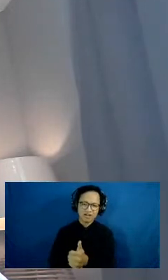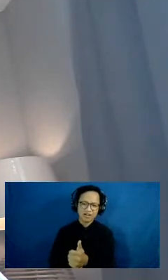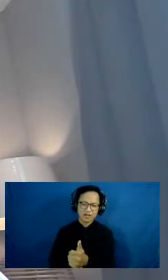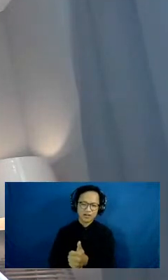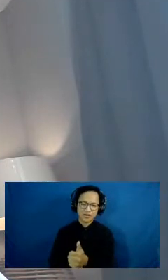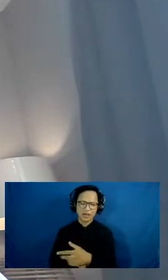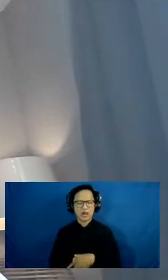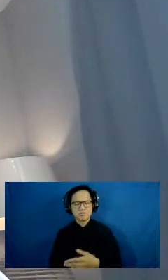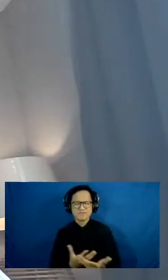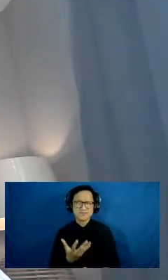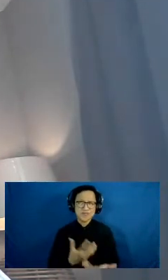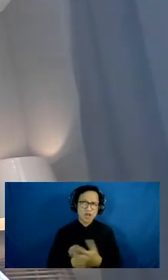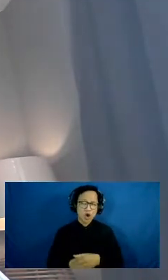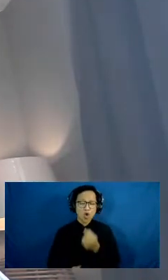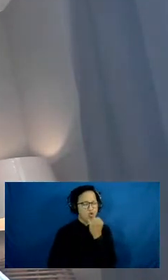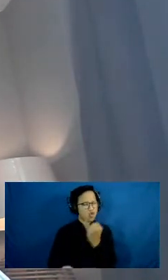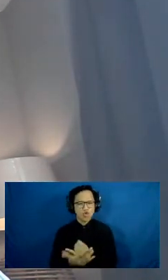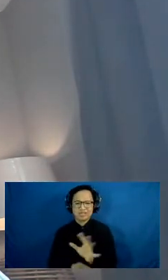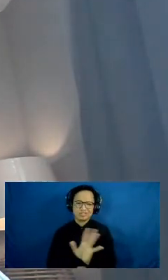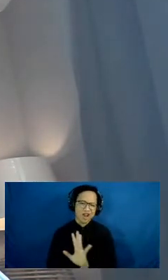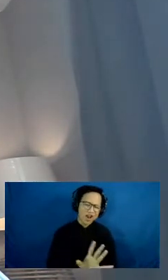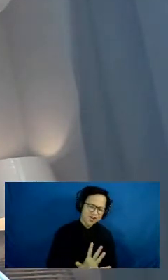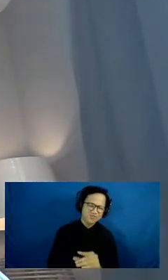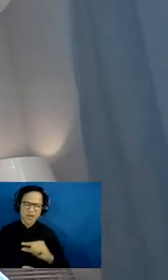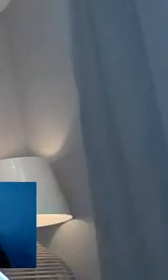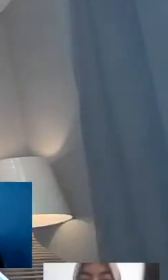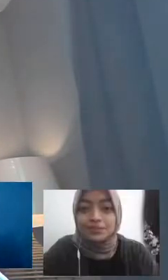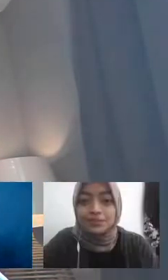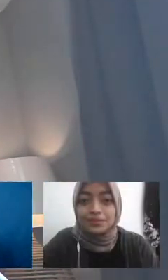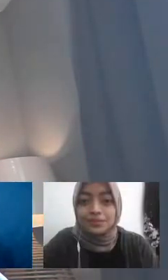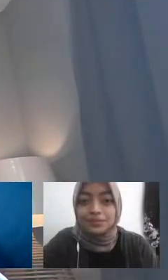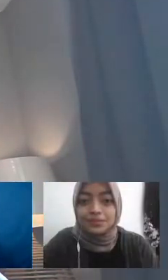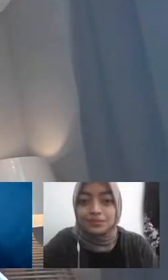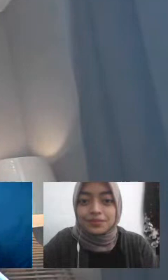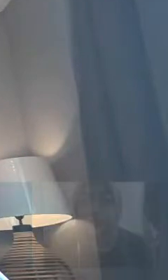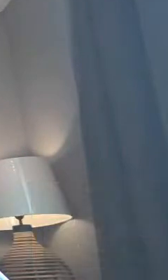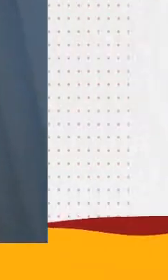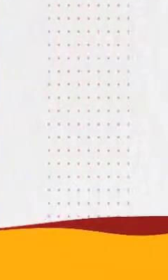tidak rugi lah gitu. Itu Cak kalau saran dari saya.